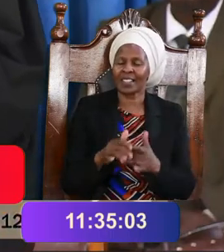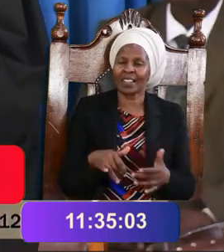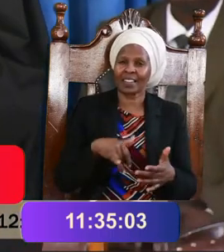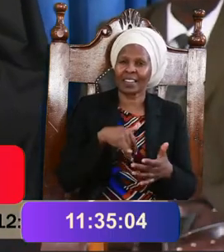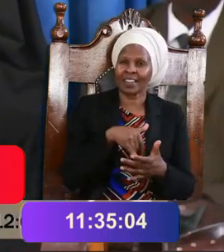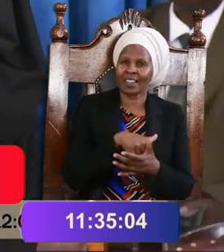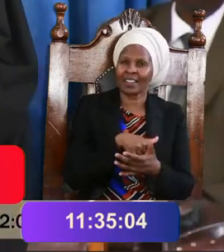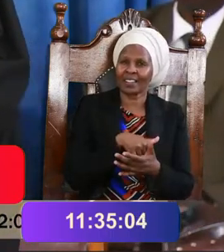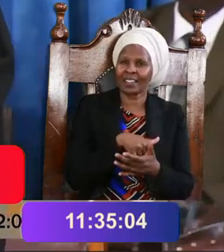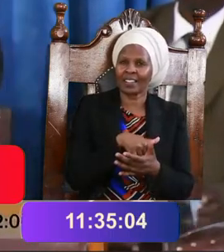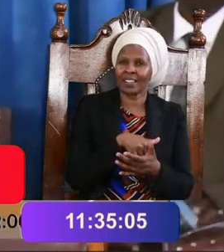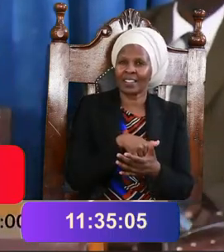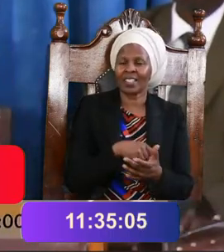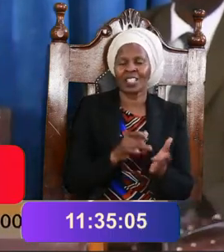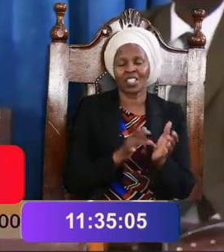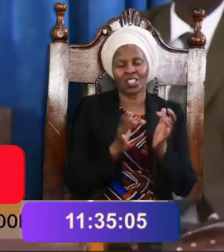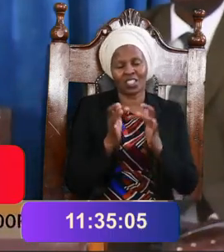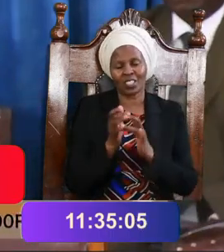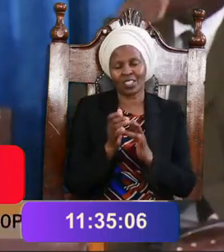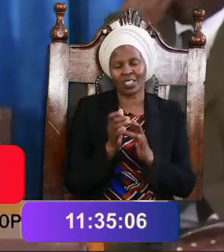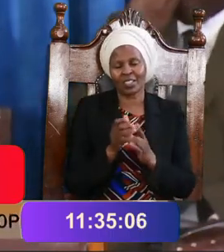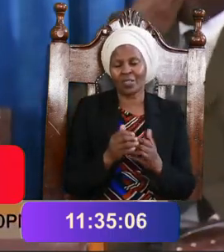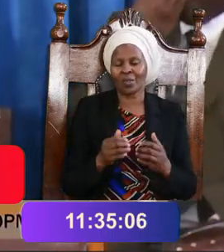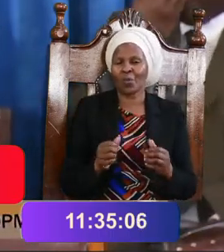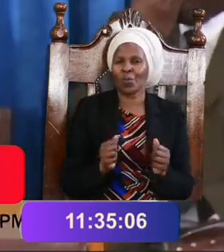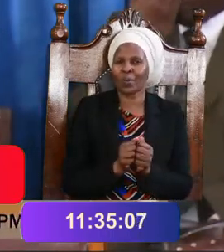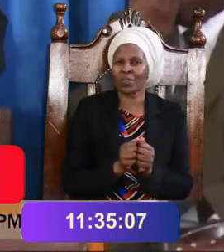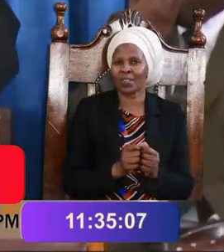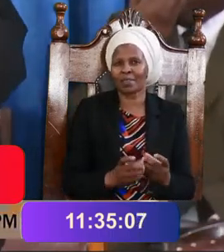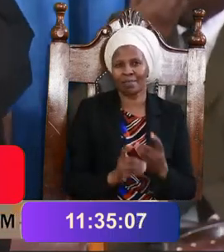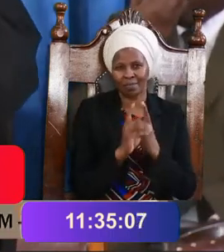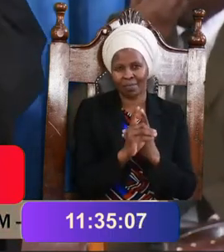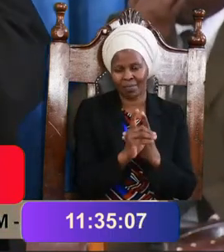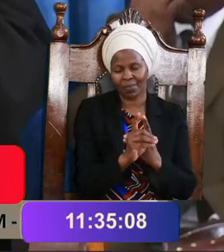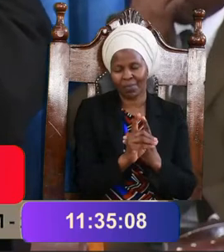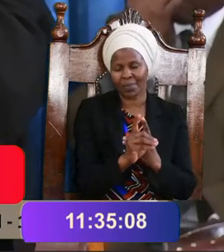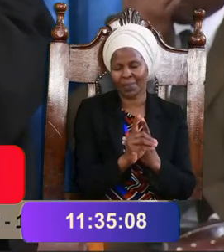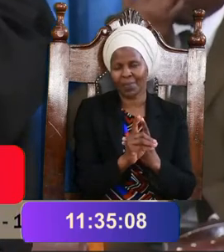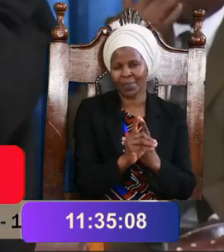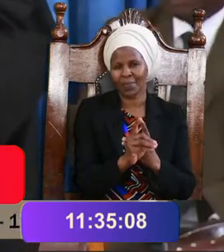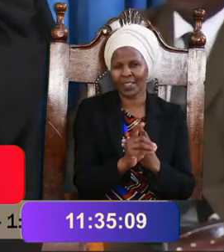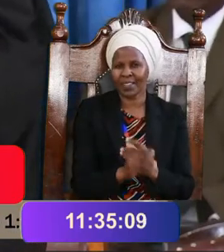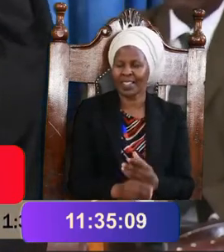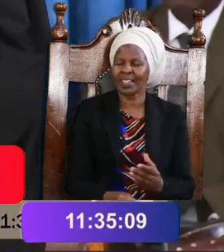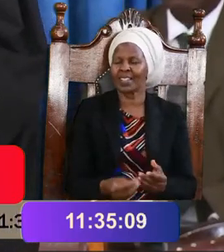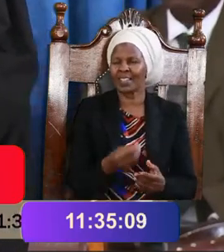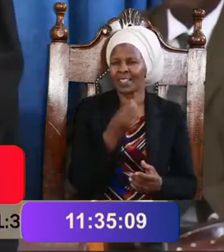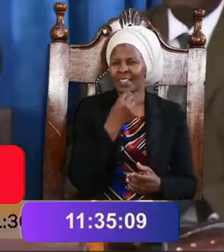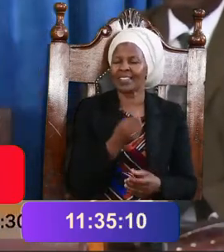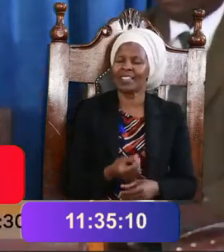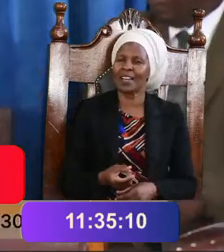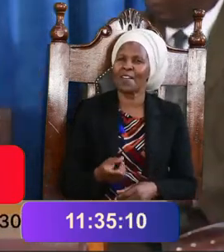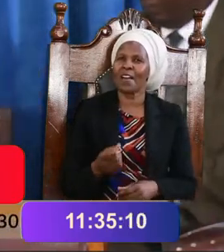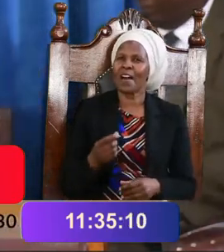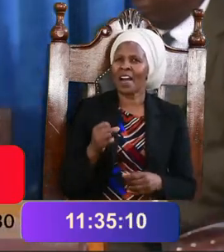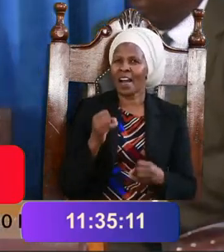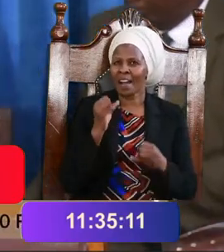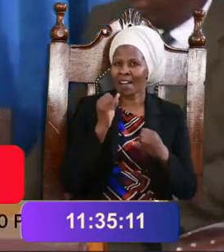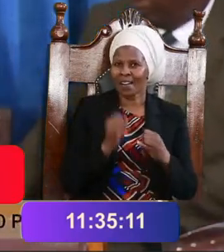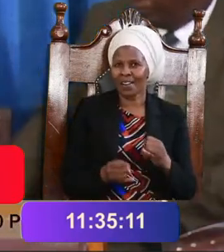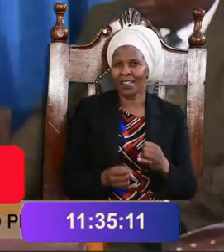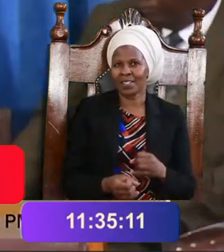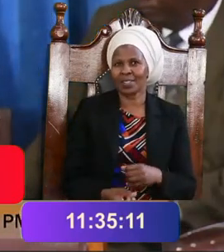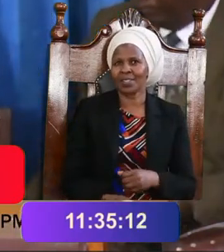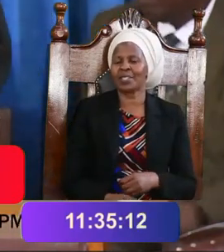na wanafunzi wake, wakawa wanakula meza ya mwisho, na akasema hiyo meza